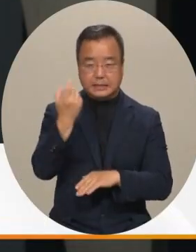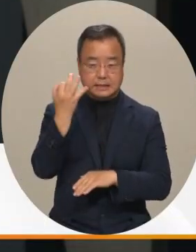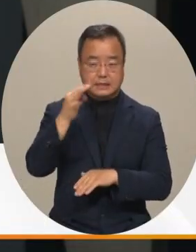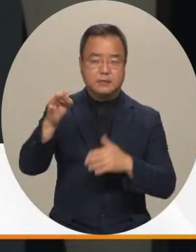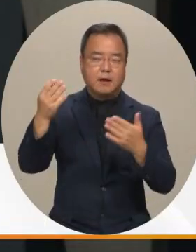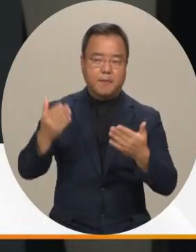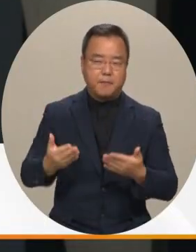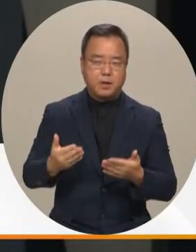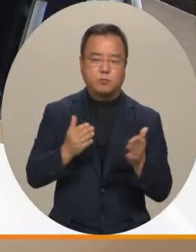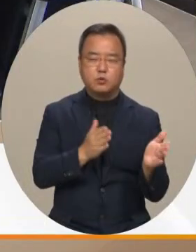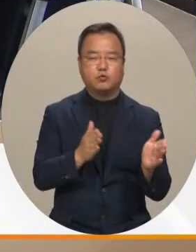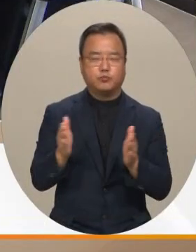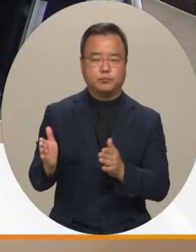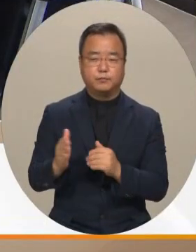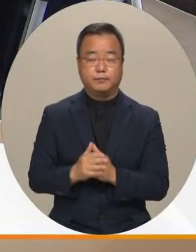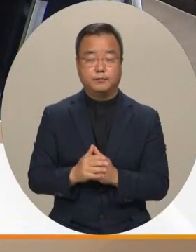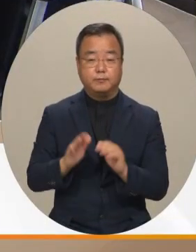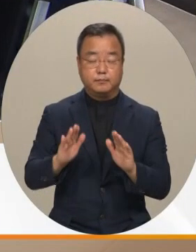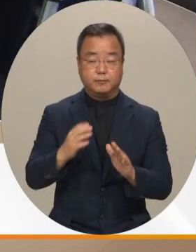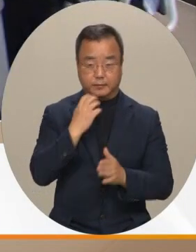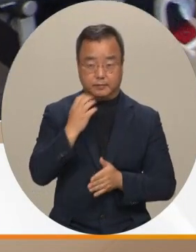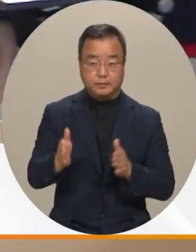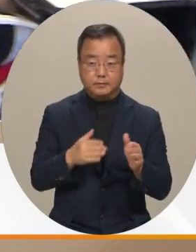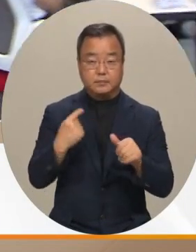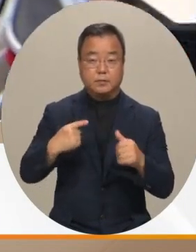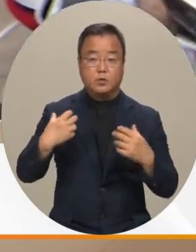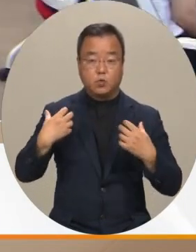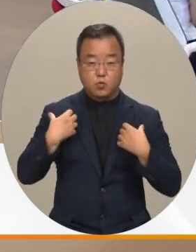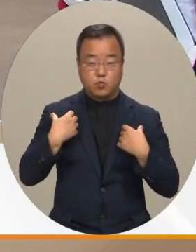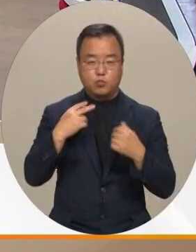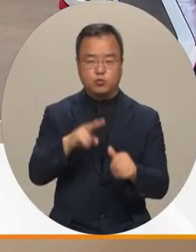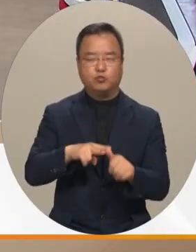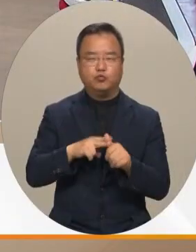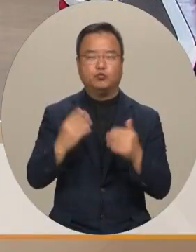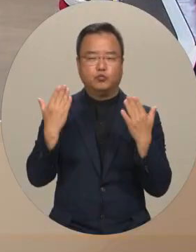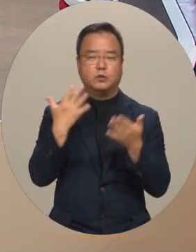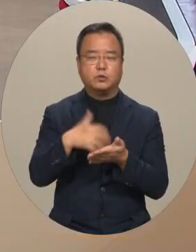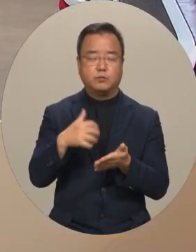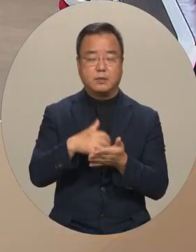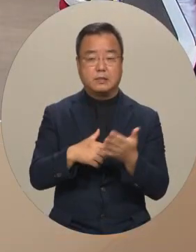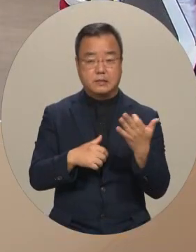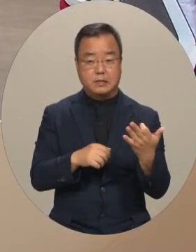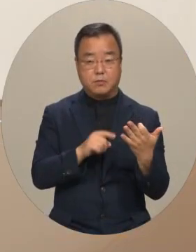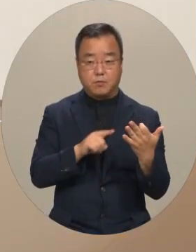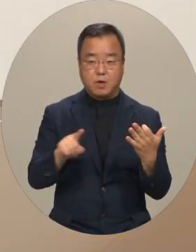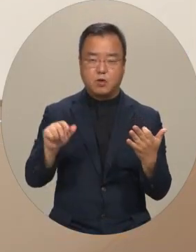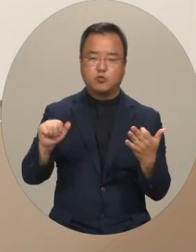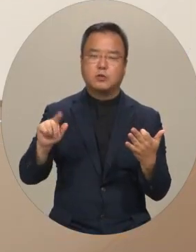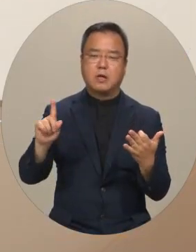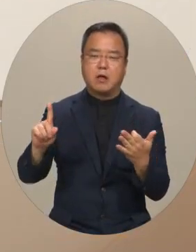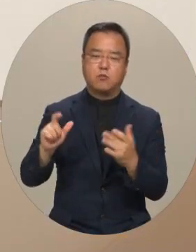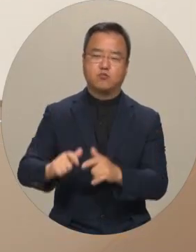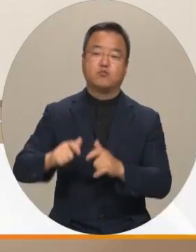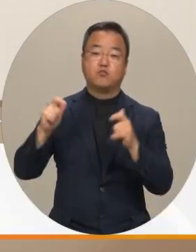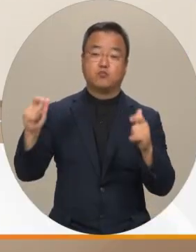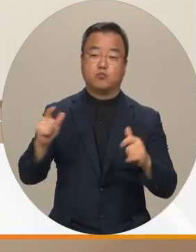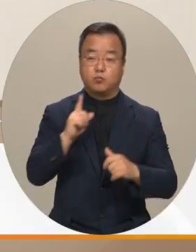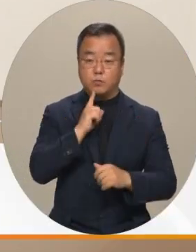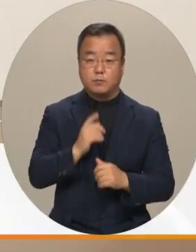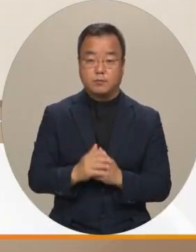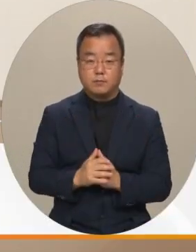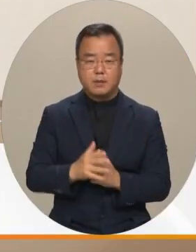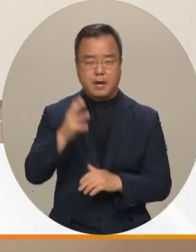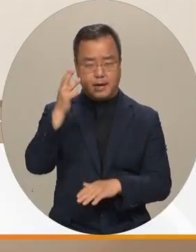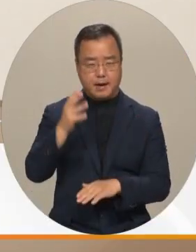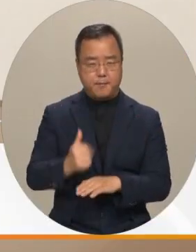위해 준비합니다 이번에 경기 교육청은 이중 후보 학교를 19 곳에서 쉰 한 곳으로 확대한다고 밝힌 건데요